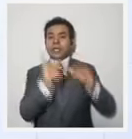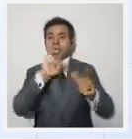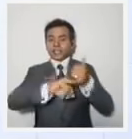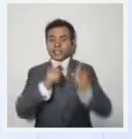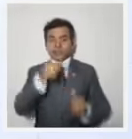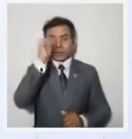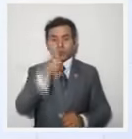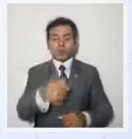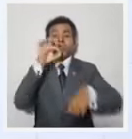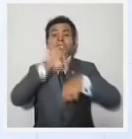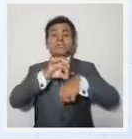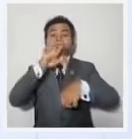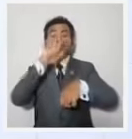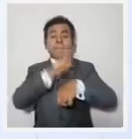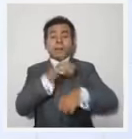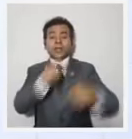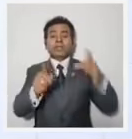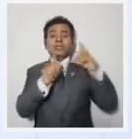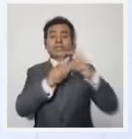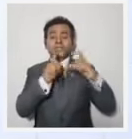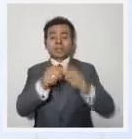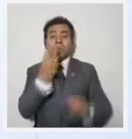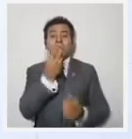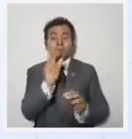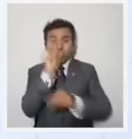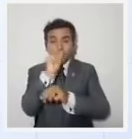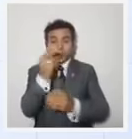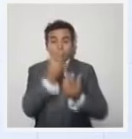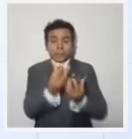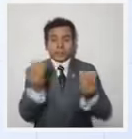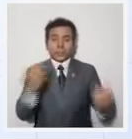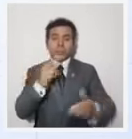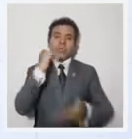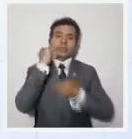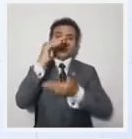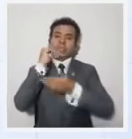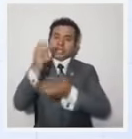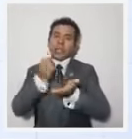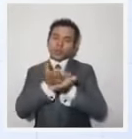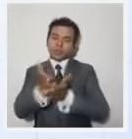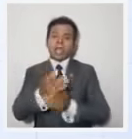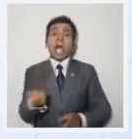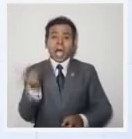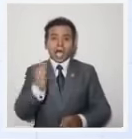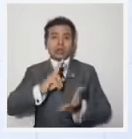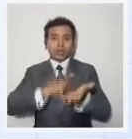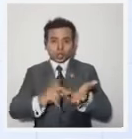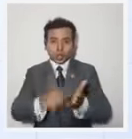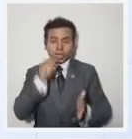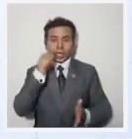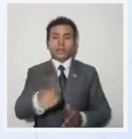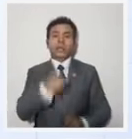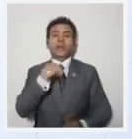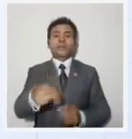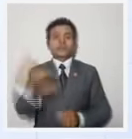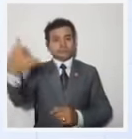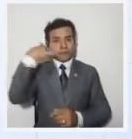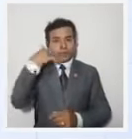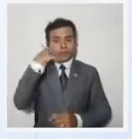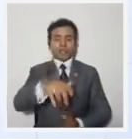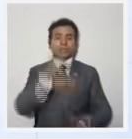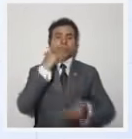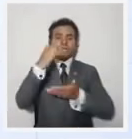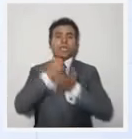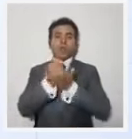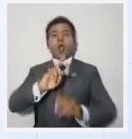জাতীয় ম্যালেরিয়া নির্মূল ও এডিস বাহিত রোগ নিয়ন্ত্রণ কর্মসূচি দেশের ৬৪ জেলায় ডেঙ্গু কিট বিতরণ করেছে। তারপরও যদি কিটের প্রয়োজন থাকে